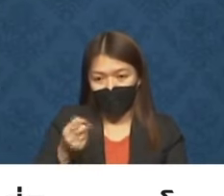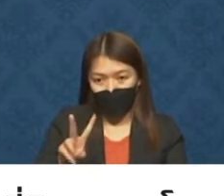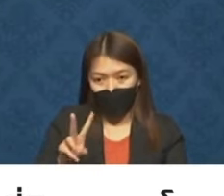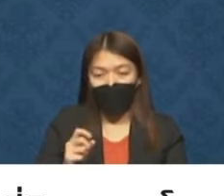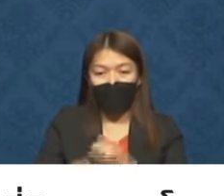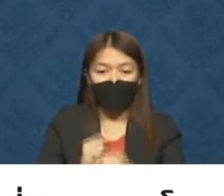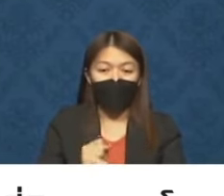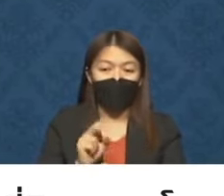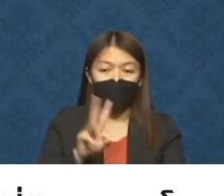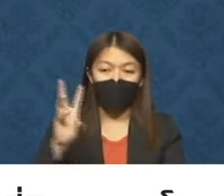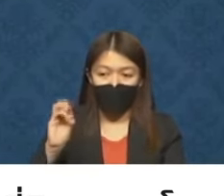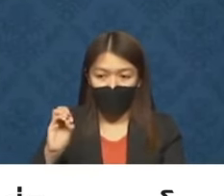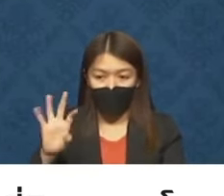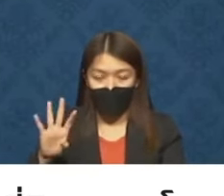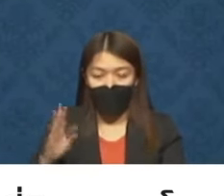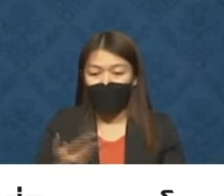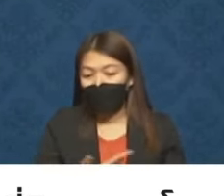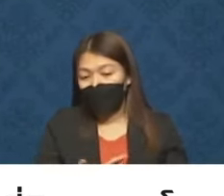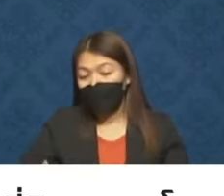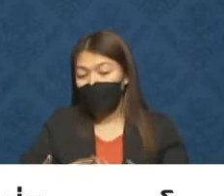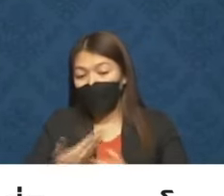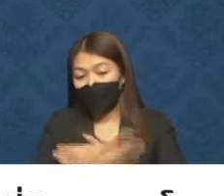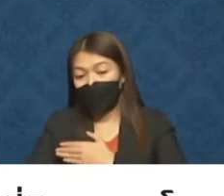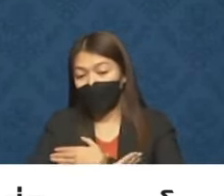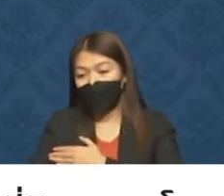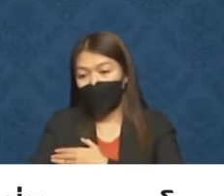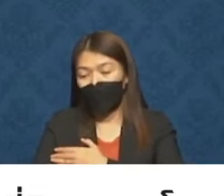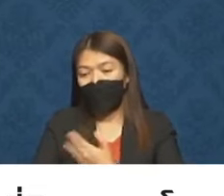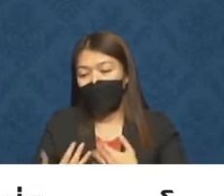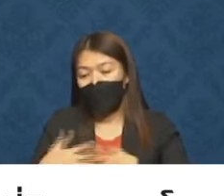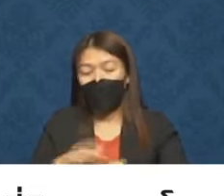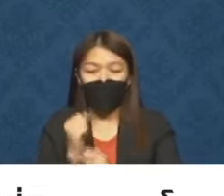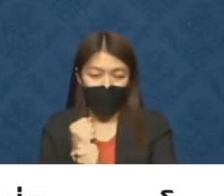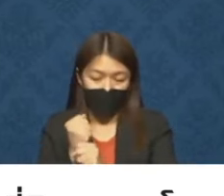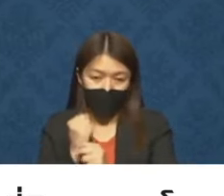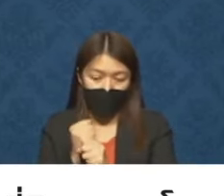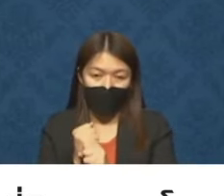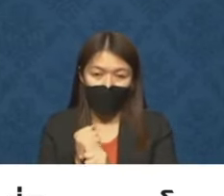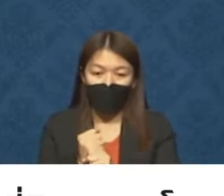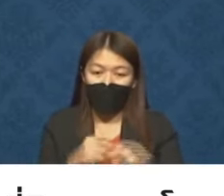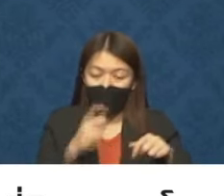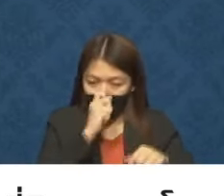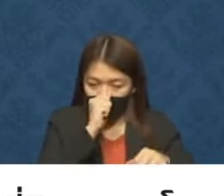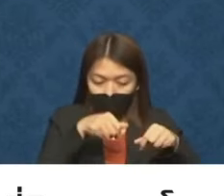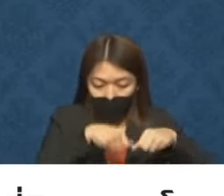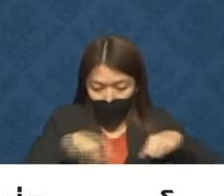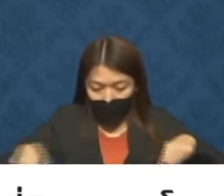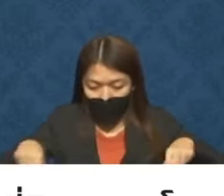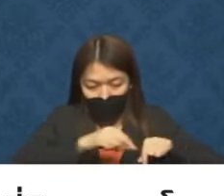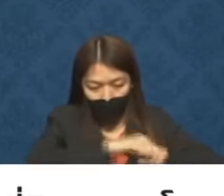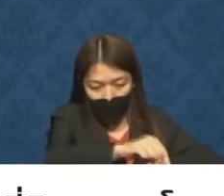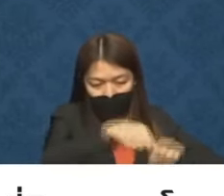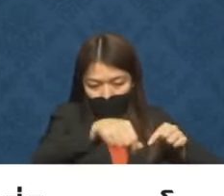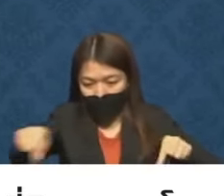ทั้งนี้แผนที่ที่อ้างนั้นนะคะไม่สามารถยืนยันกับรังวัดได้คุณนิพนธ์บอกและไม่เกี่ยวกับกรมที่ดินเนื่องจากผูกพันกับคู่ความเท่